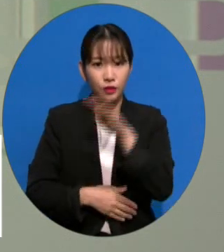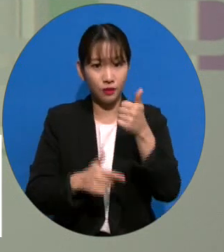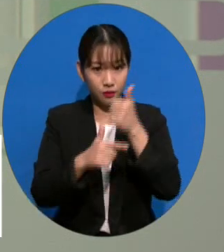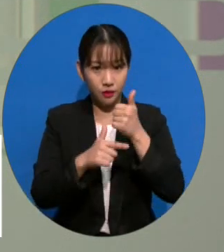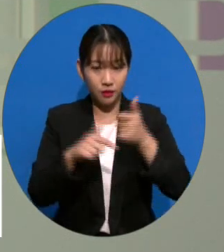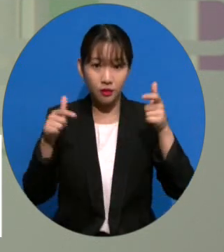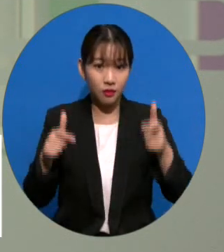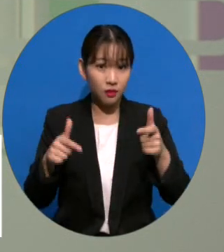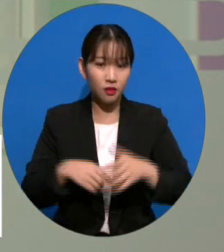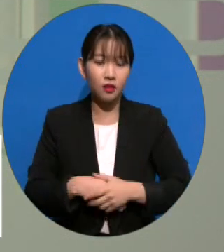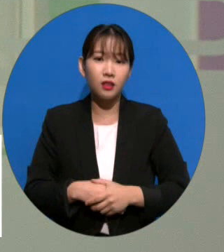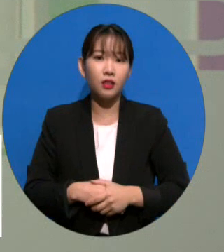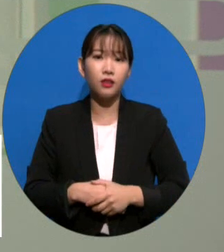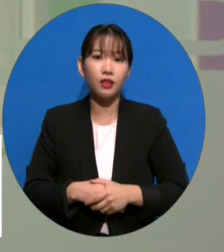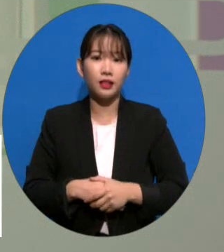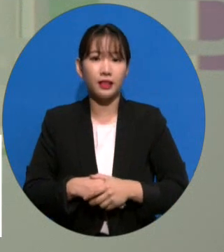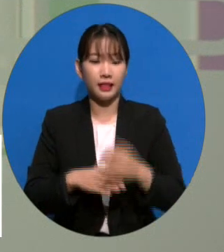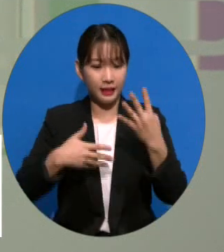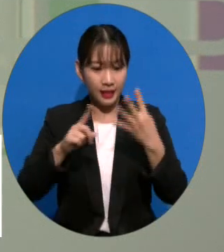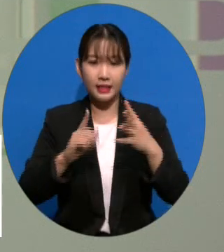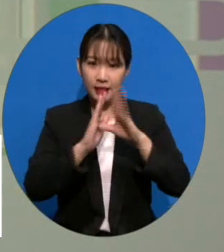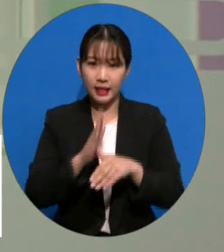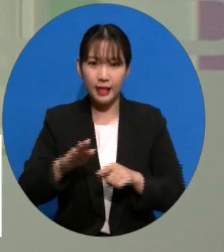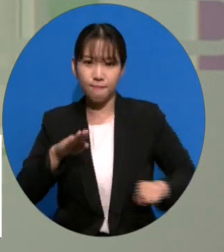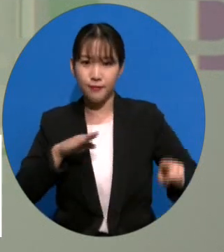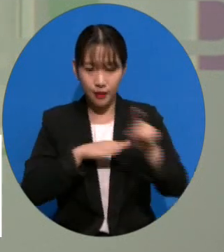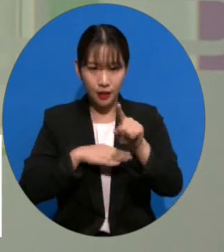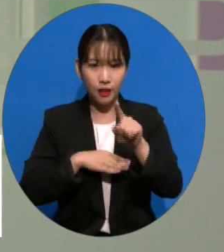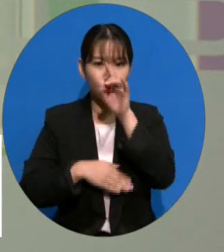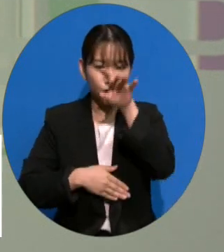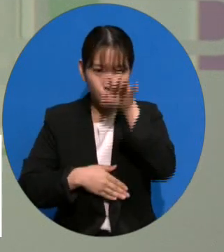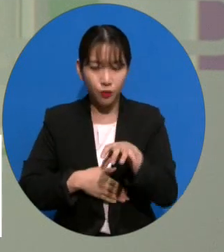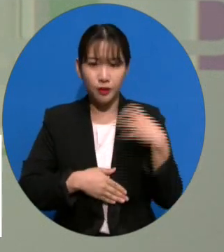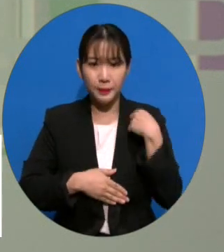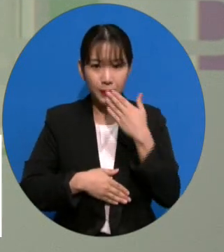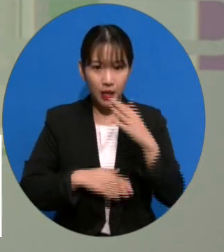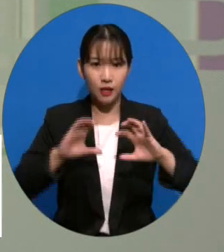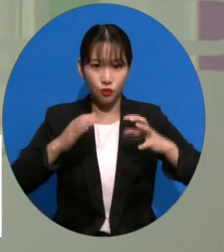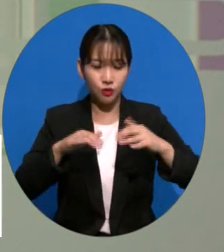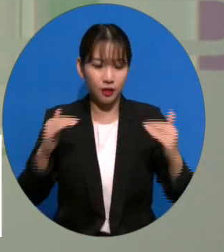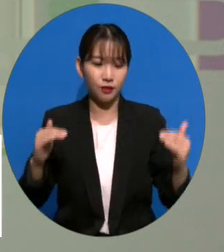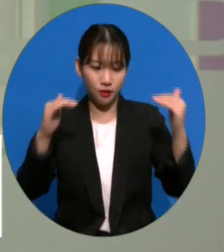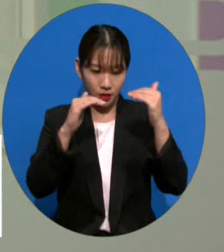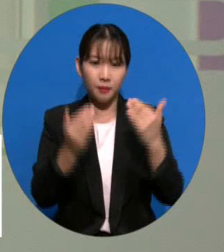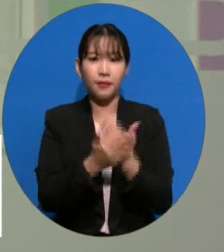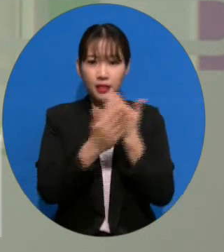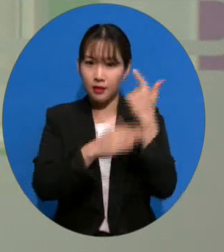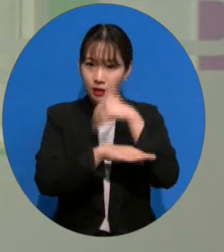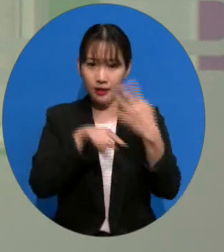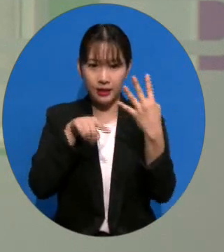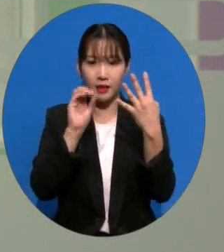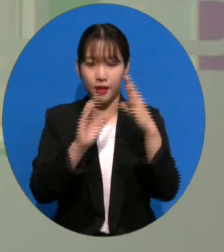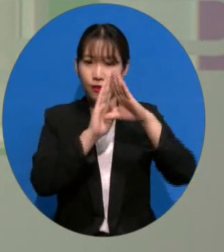호남이 미래 시대를 선도하는 전초기지로서 역할을 할 수 있는 국가균형발전전략 4.0